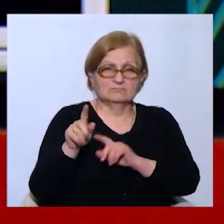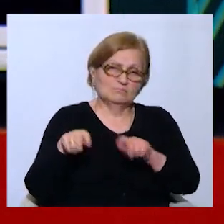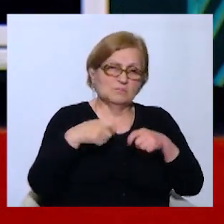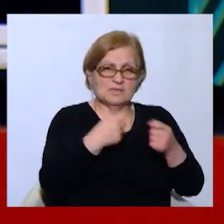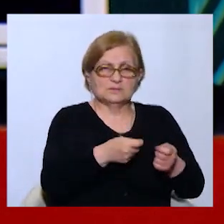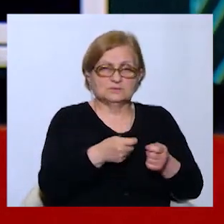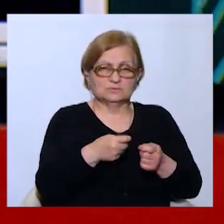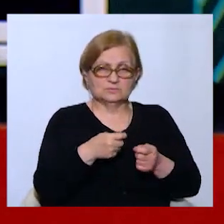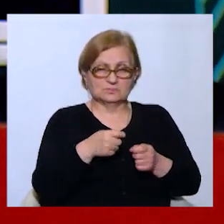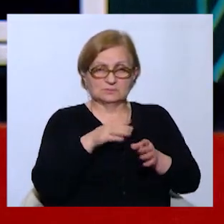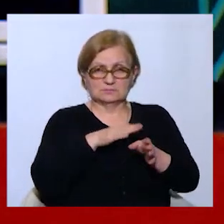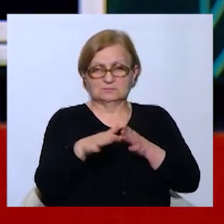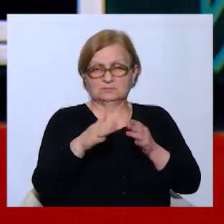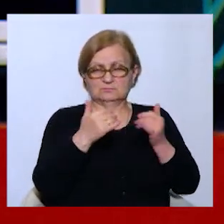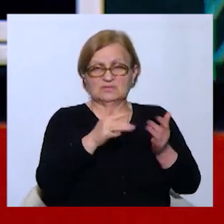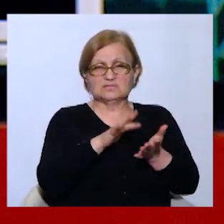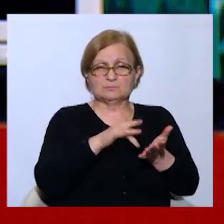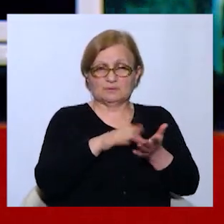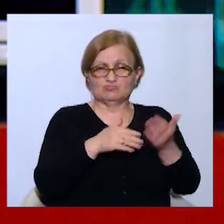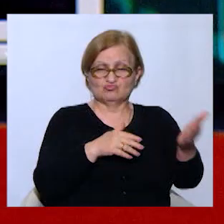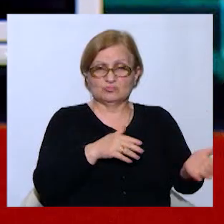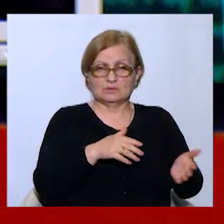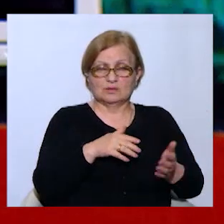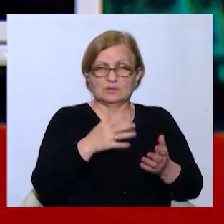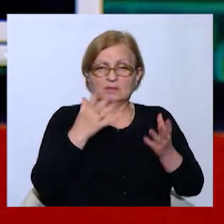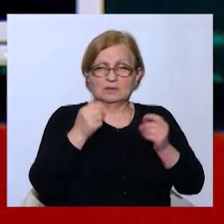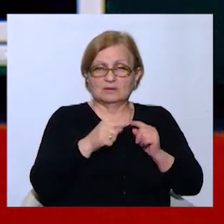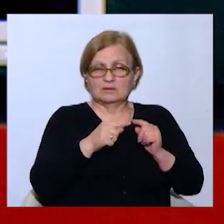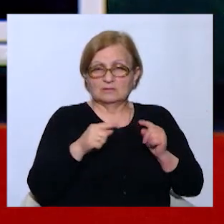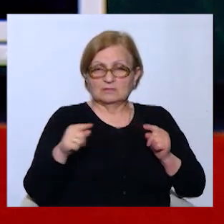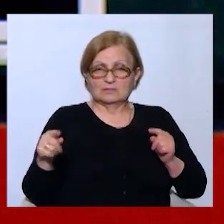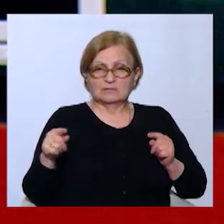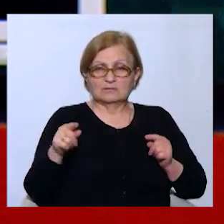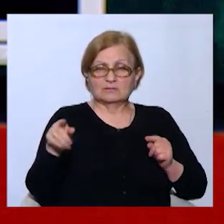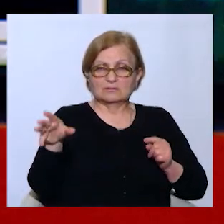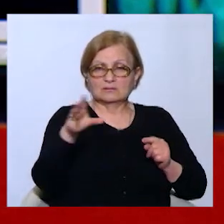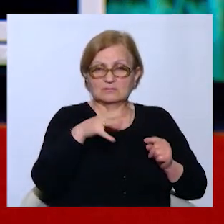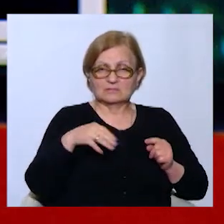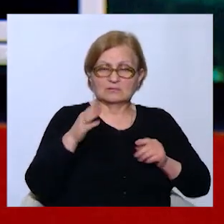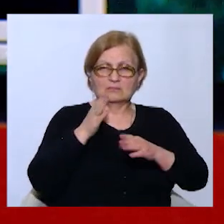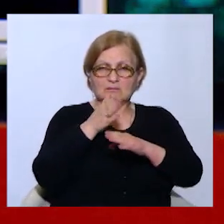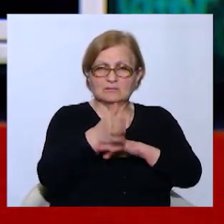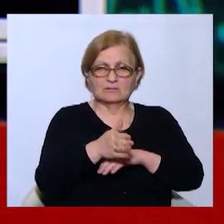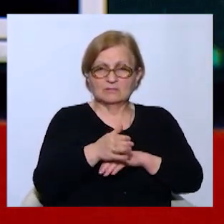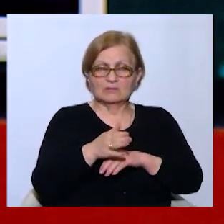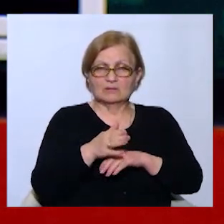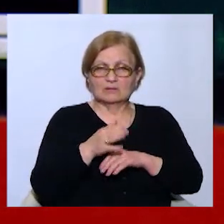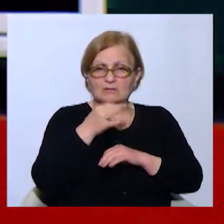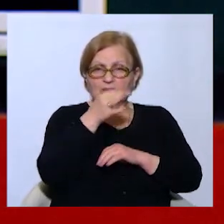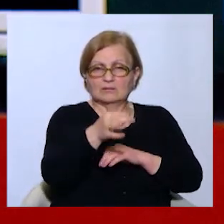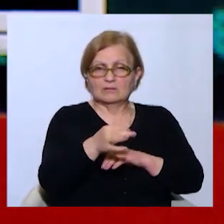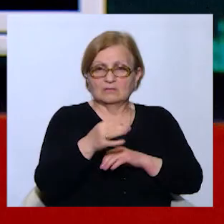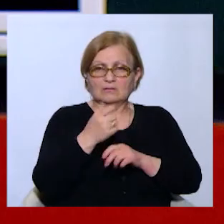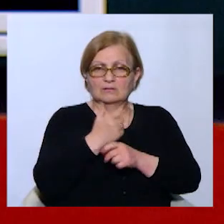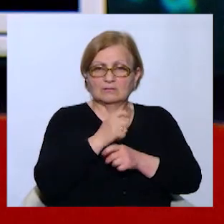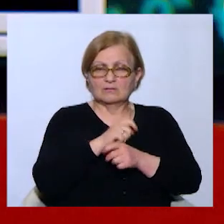რომ შეუსრულოთ ეს სურვილიო. რამოდენიმე დღის მერე ამ რაჯას თანამშრომლები მივიდნენ მასთან და უთხრეს რომ ესო